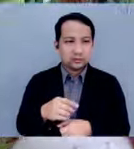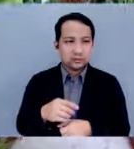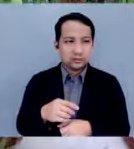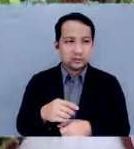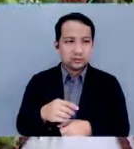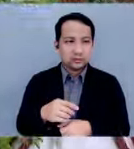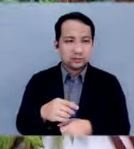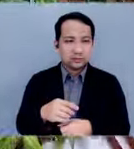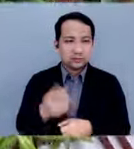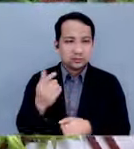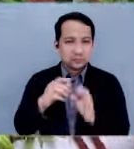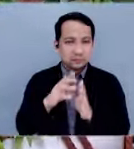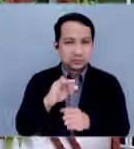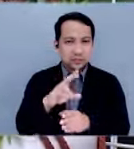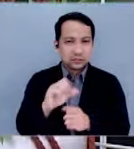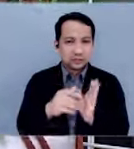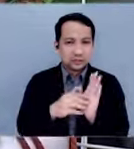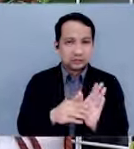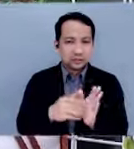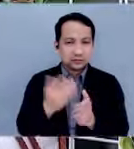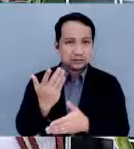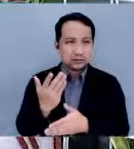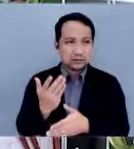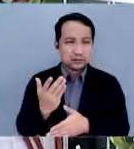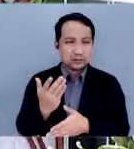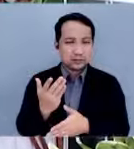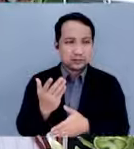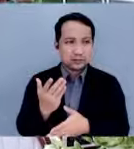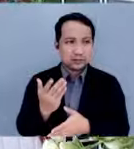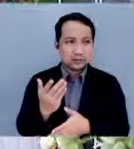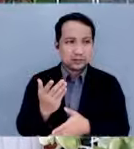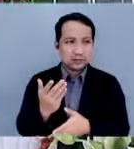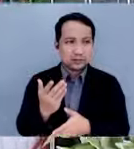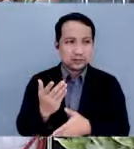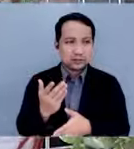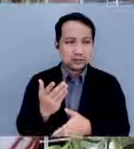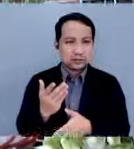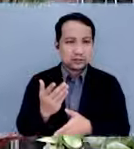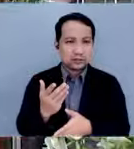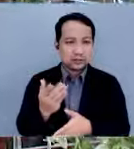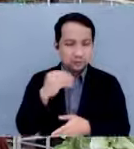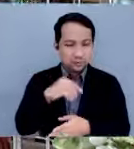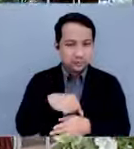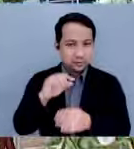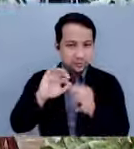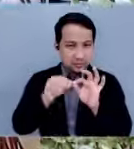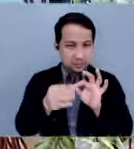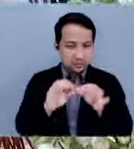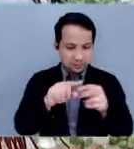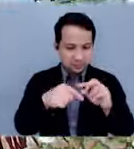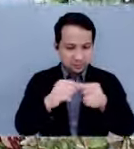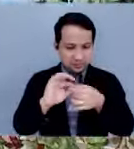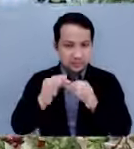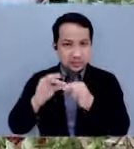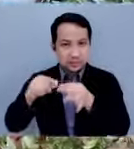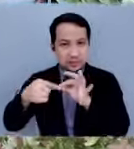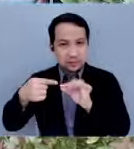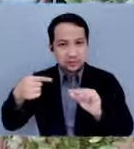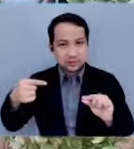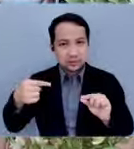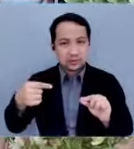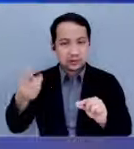po, manually po siyang binuto. Parang kumbaga tinitirintas, yes, halos ganun. Gano'ng katagal mo ginagawa yun? Pero pulido.